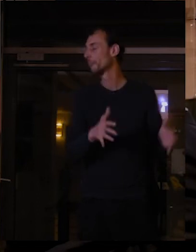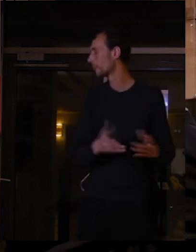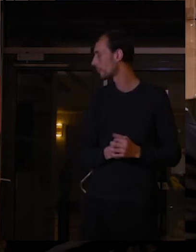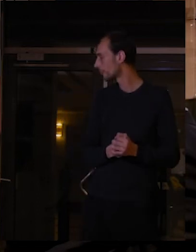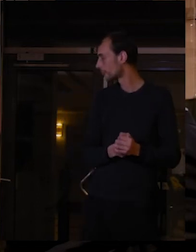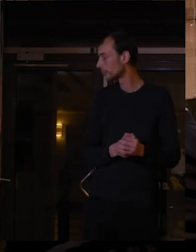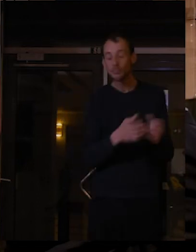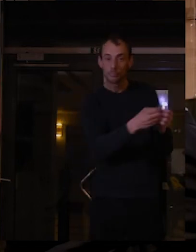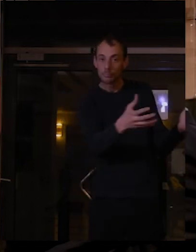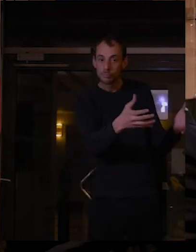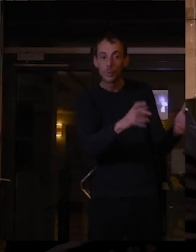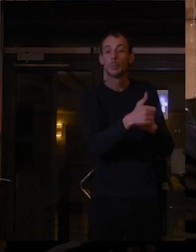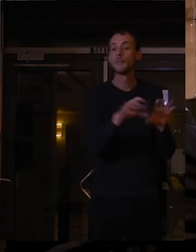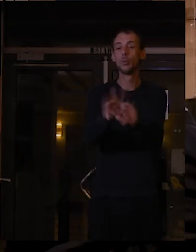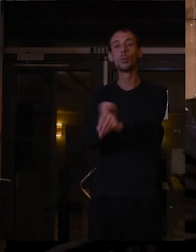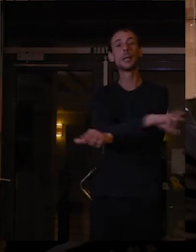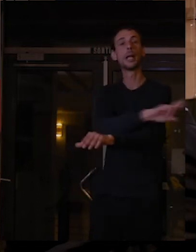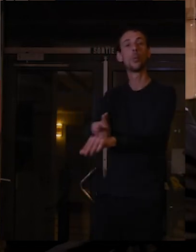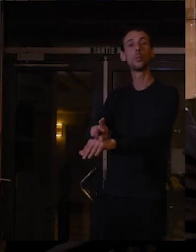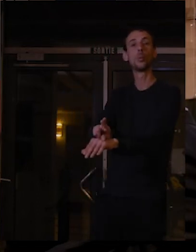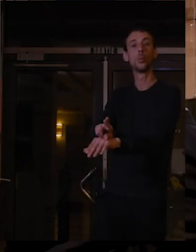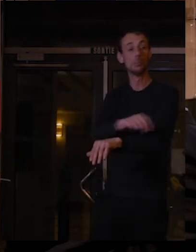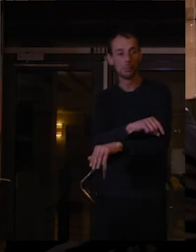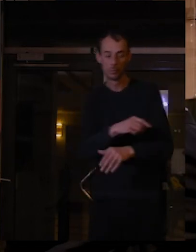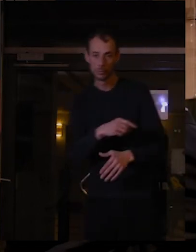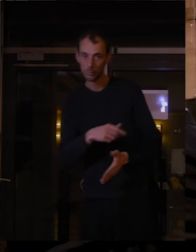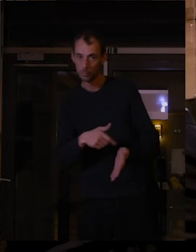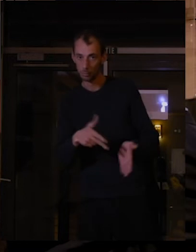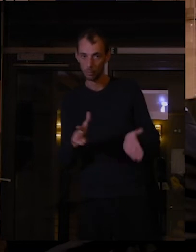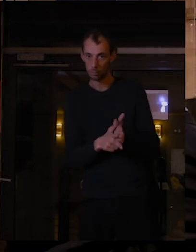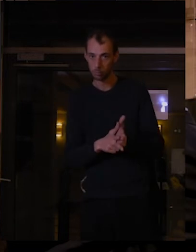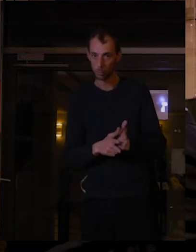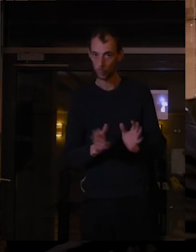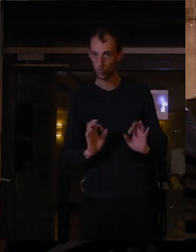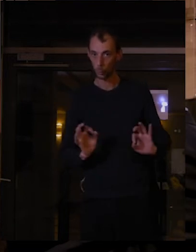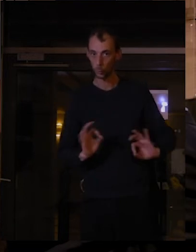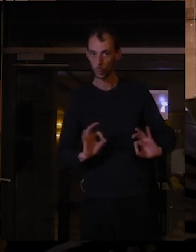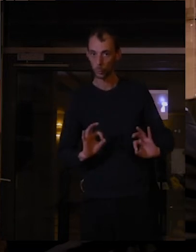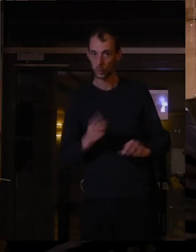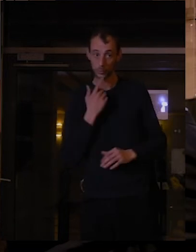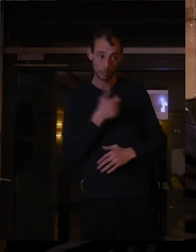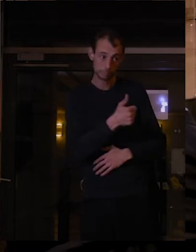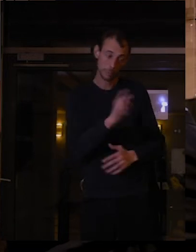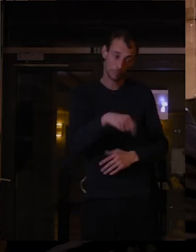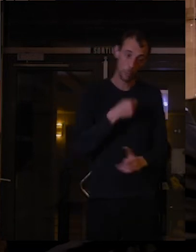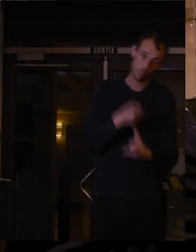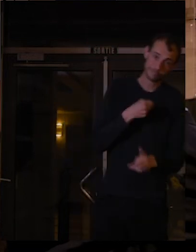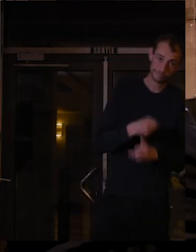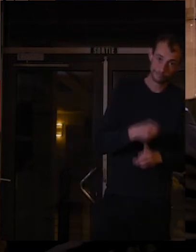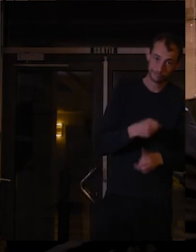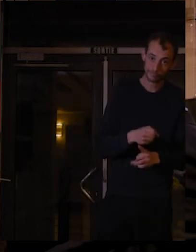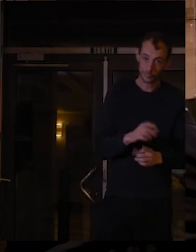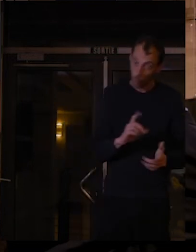leur retour dans la compagnie n'est pas acté et elles doivent encore une fois se battre et